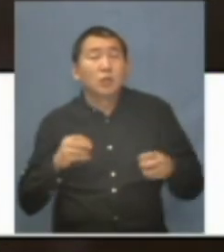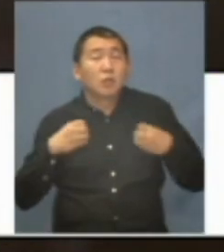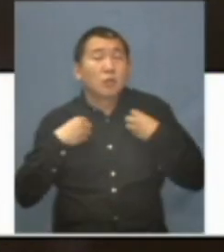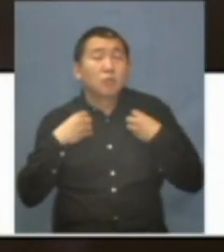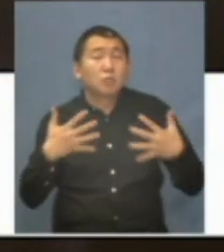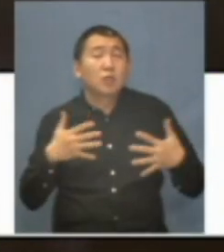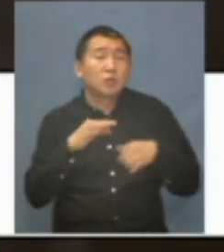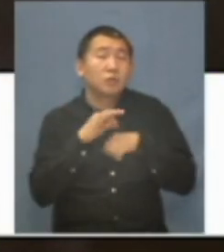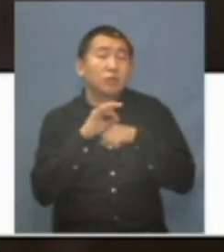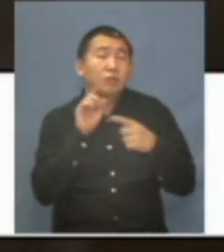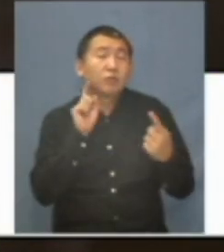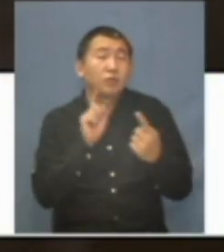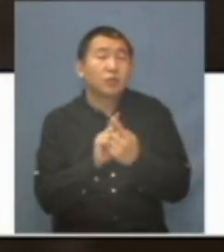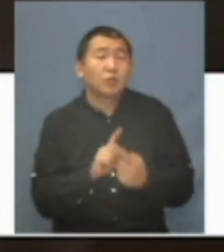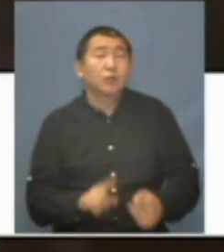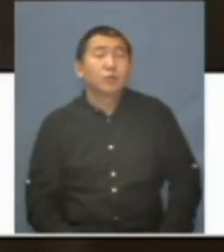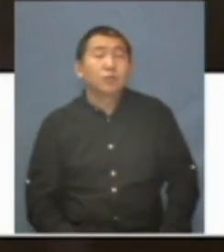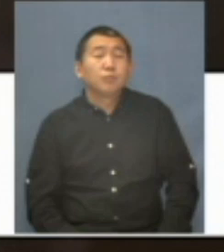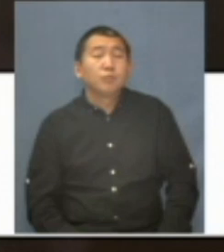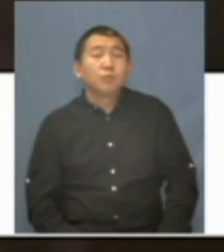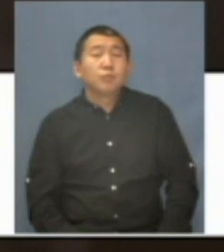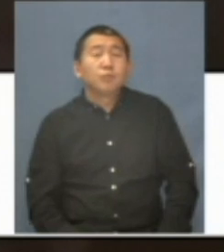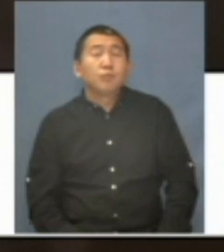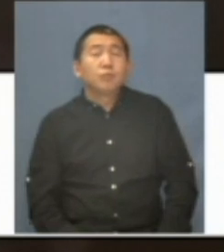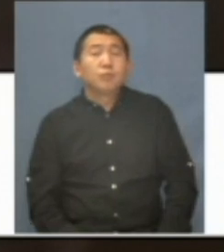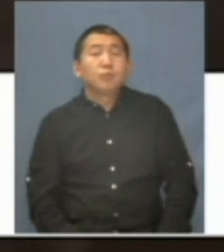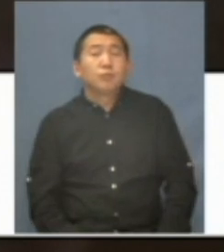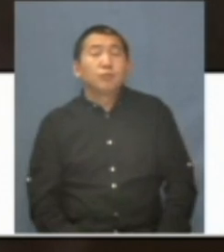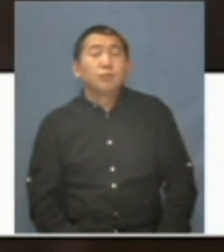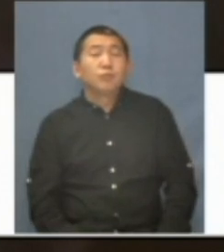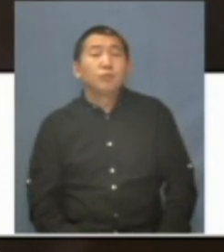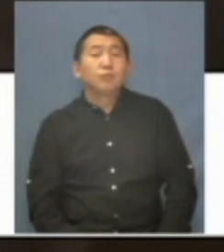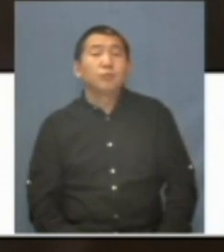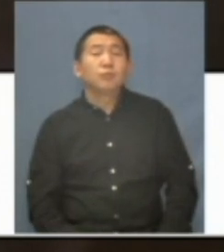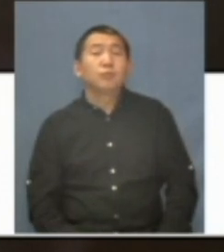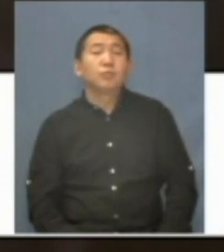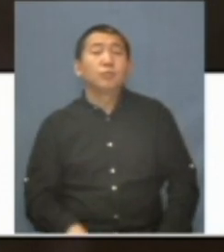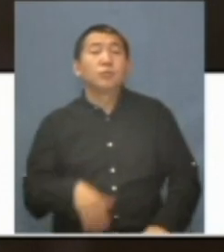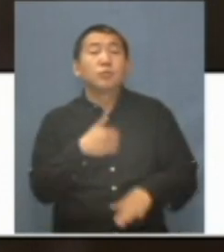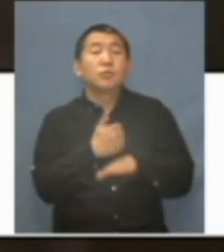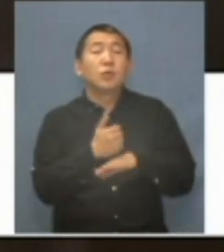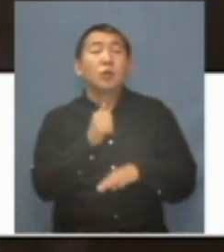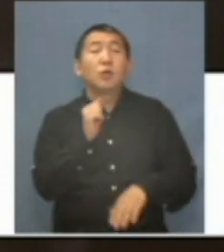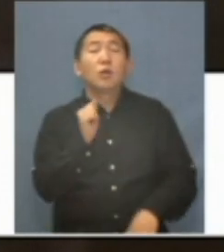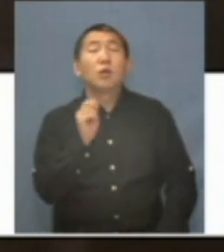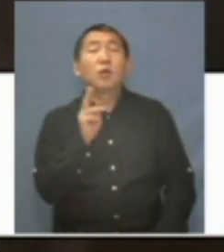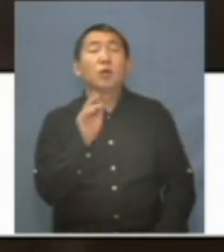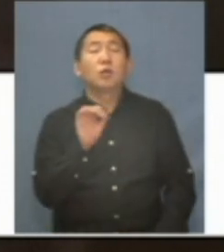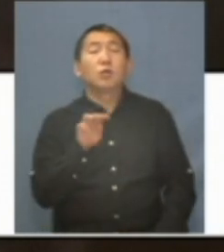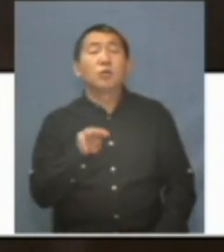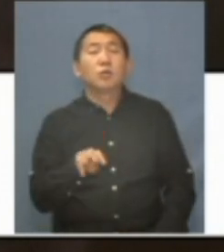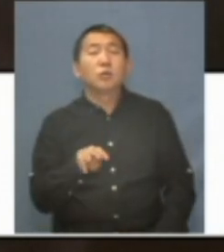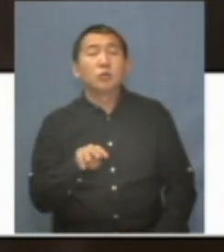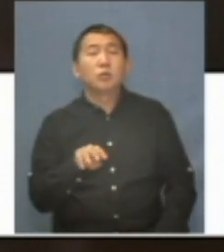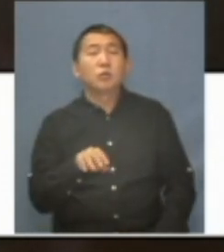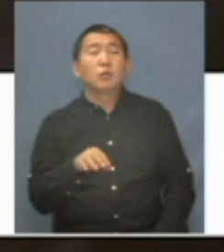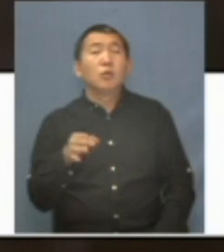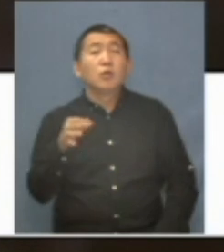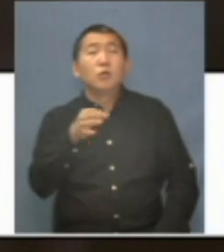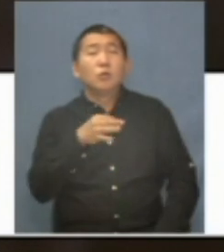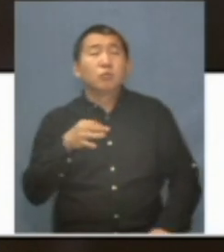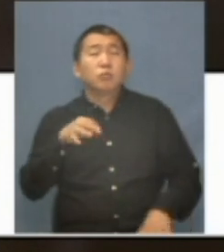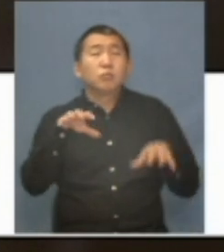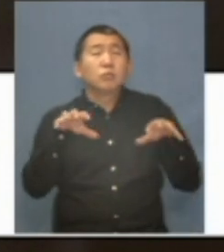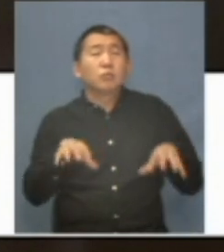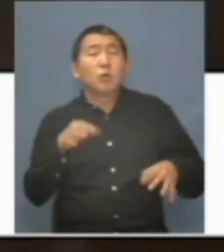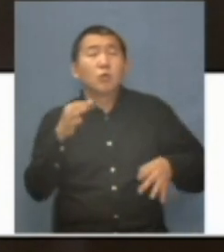Қазақстан облыстық соты мерекеге орай салтанатты іс-шара өткізіп, облыс әкімі Ермек Беделбайұлы, облыстық соттың төрағасы Манат